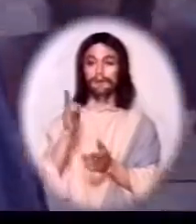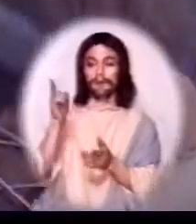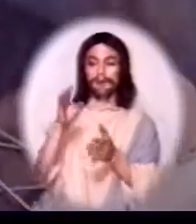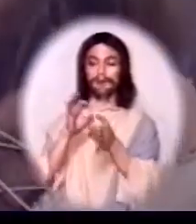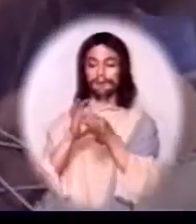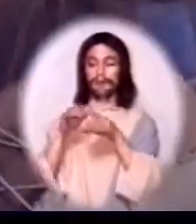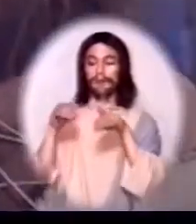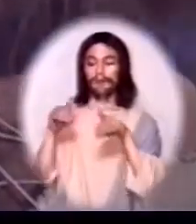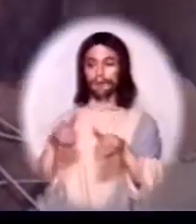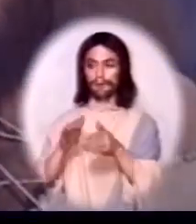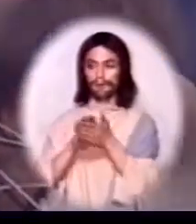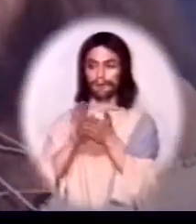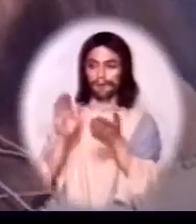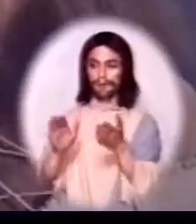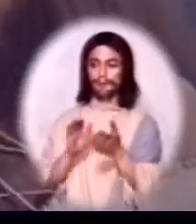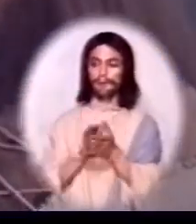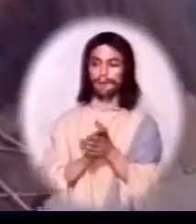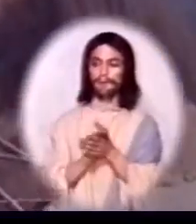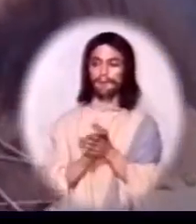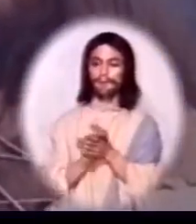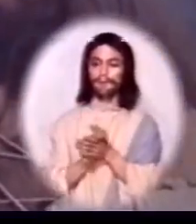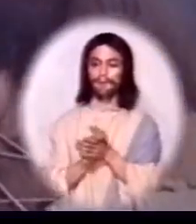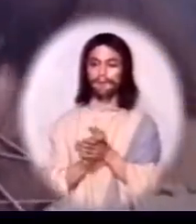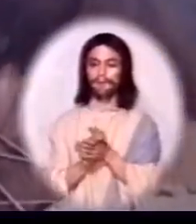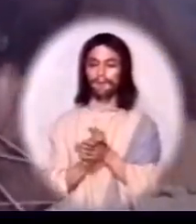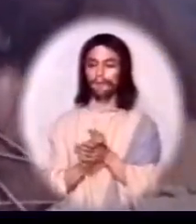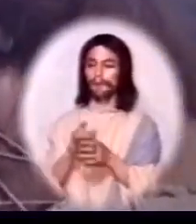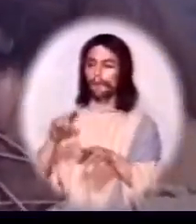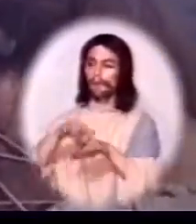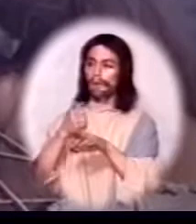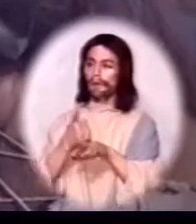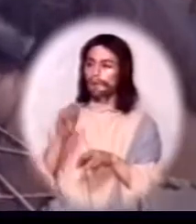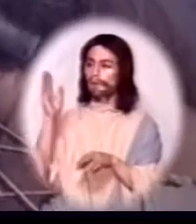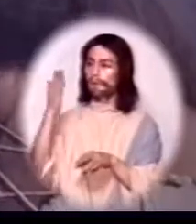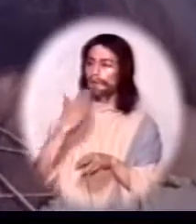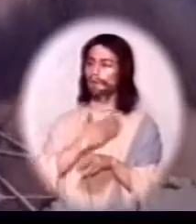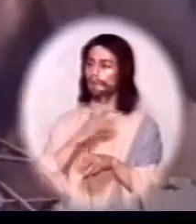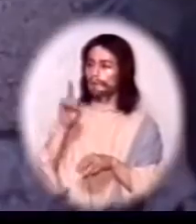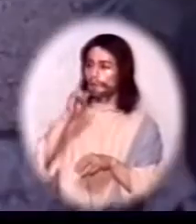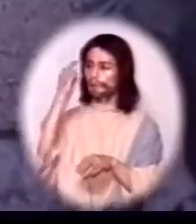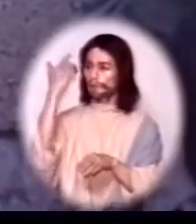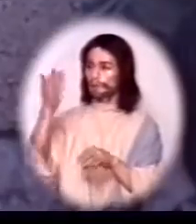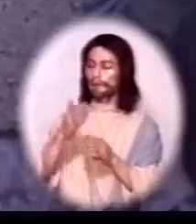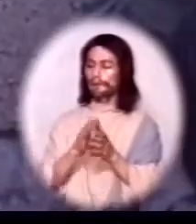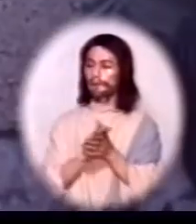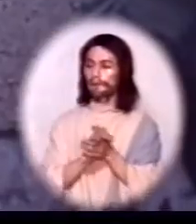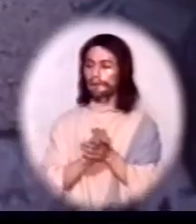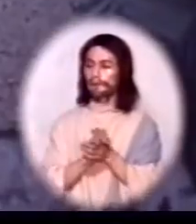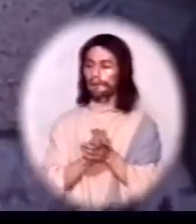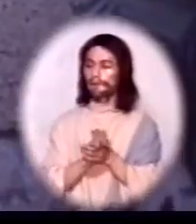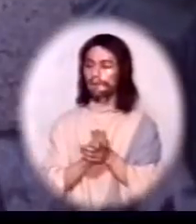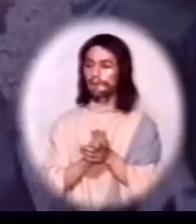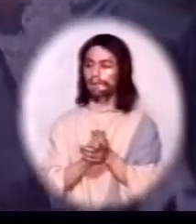당신의 종이로서이다. 네, 왕이 된 기분이 어떠시오?